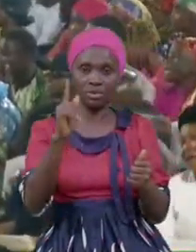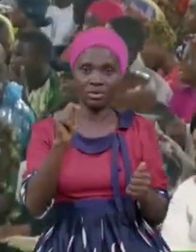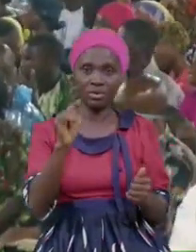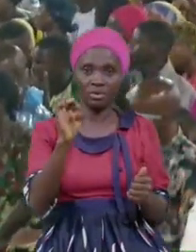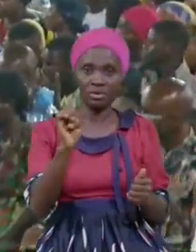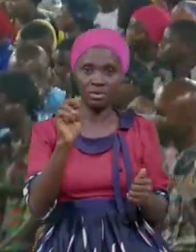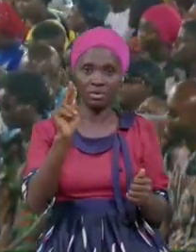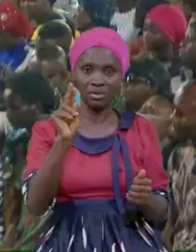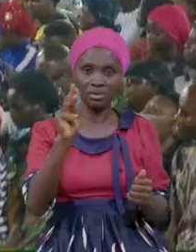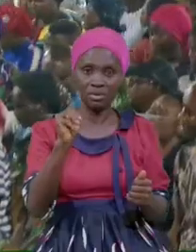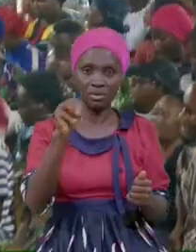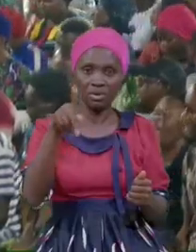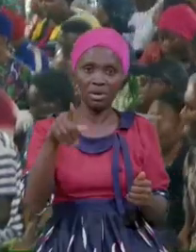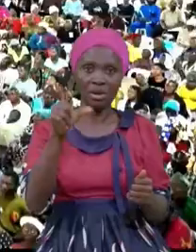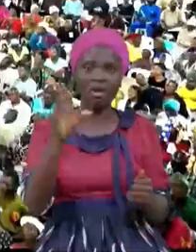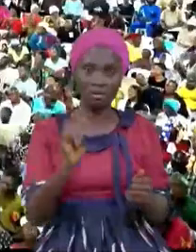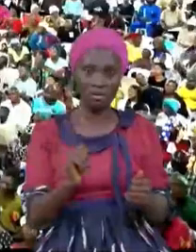Il fait de ton corps quoi?